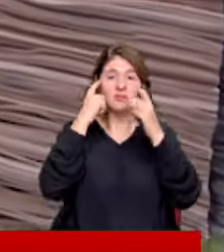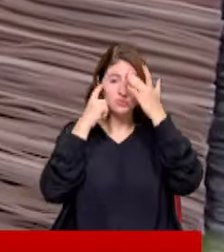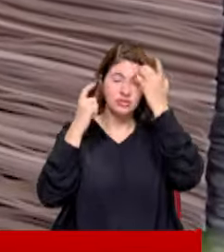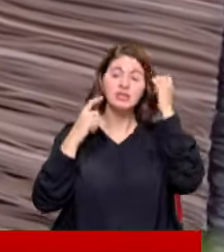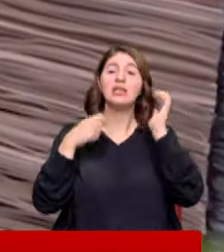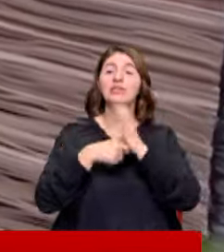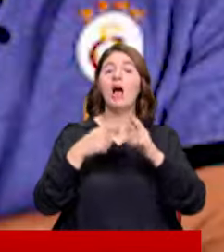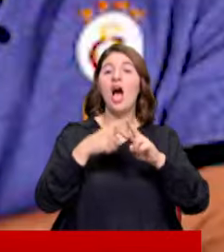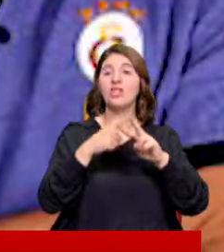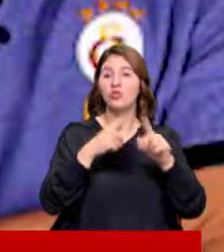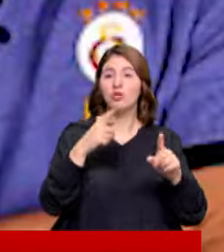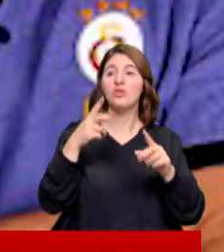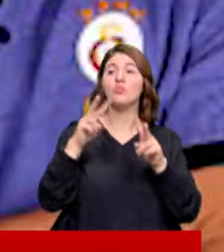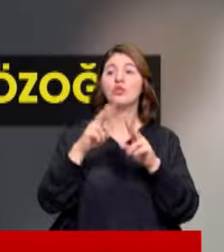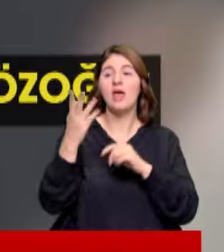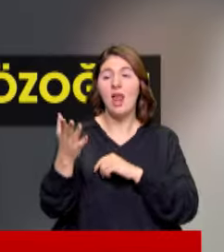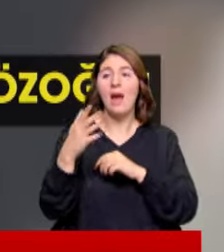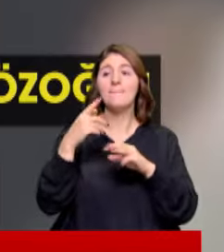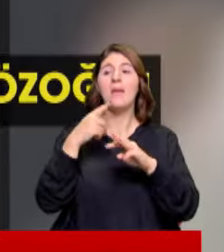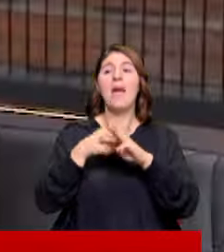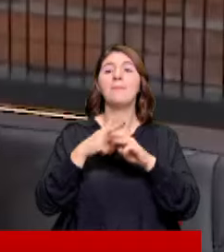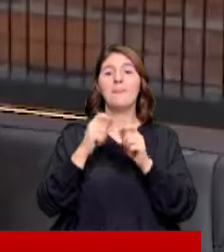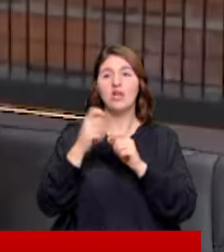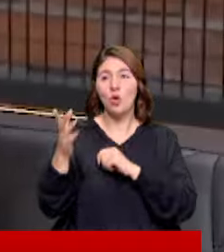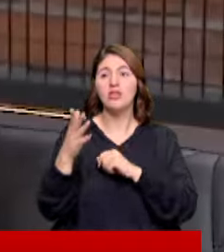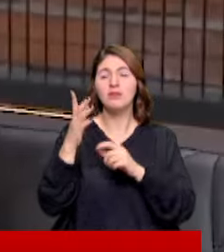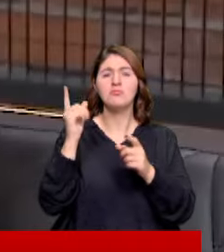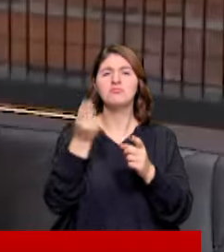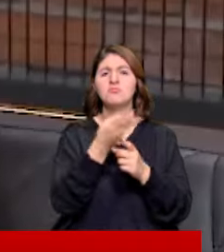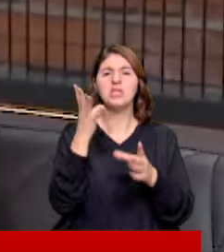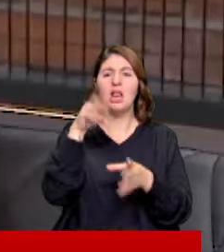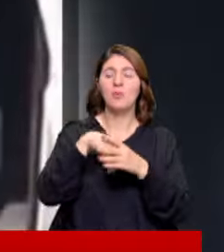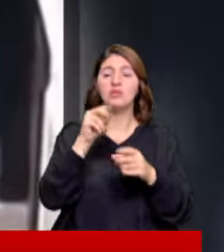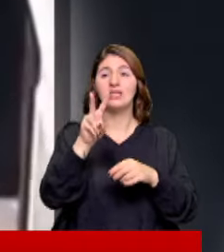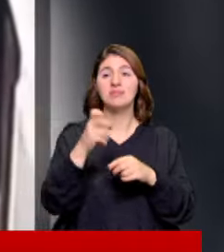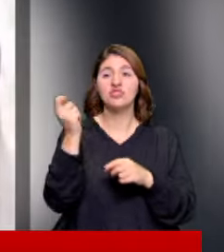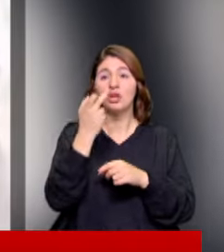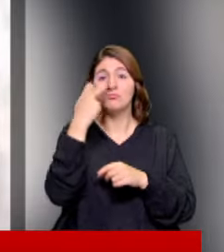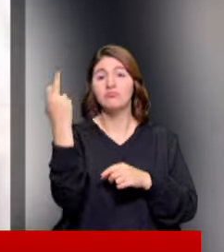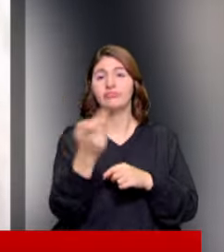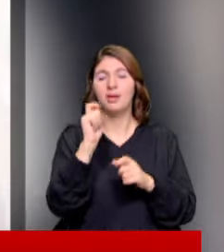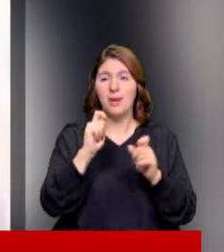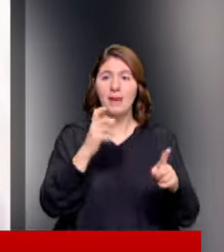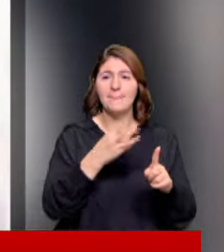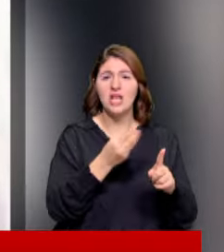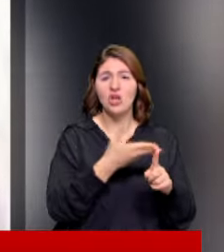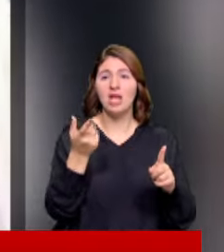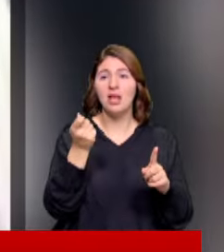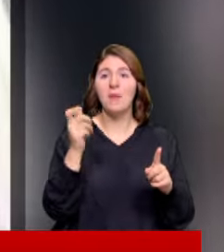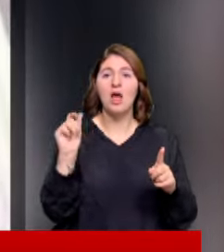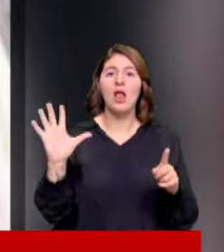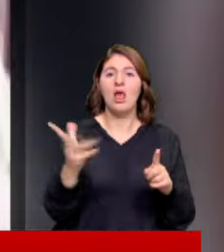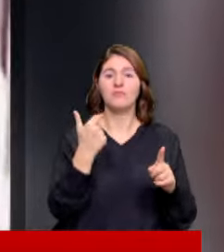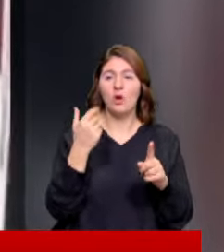Arda Turan, Fernando Muslera, Emre Belezoğlu ve Selçuk İnan'ın da aralarında bulunduğu 28 kişiyi dolandırarak milyonlarca liralık